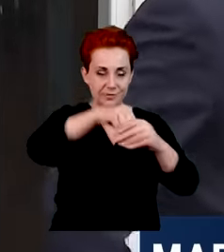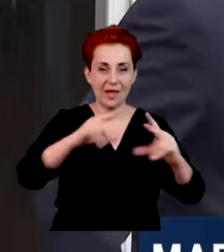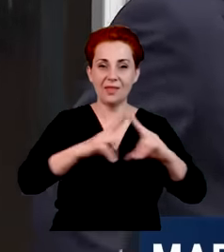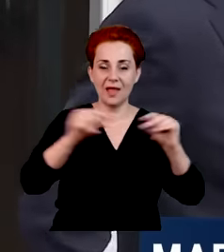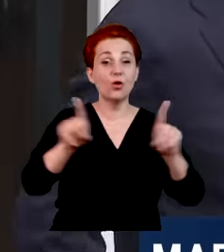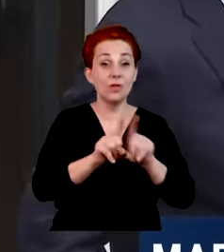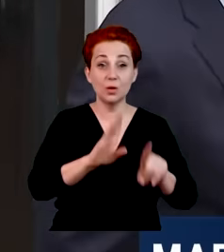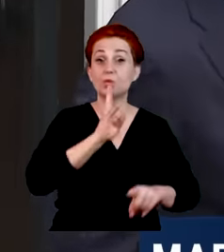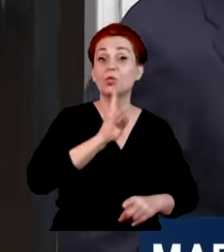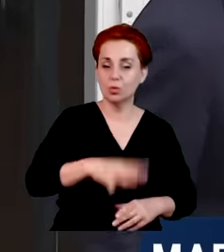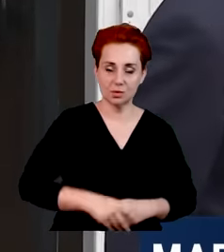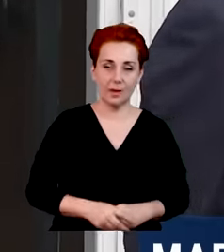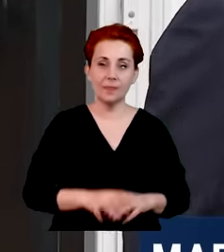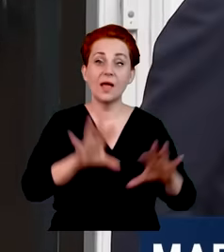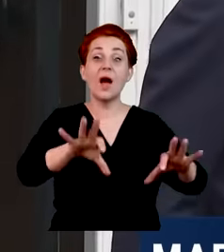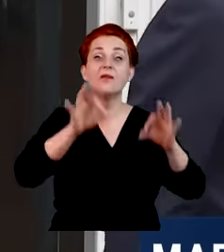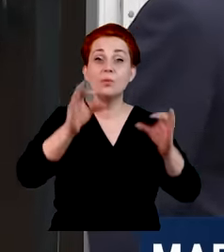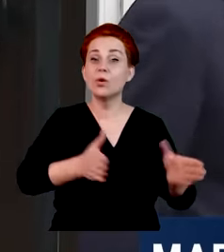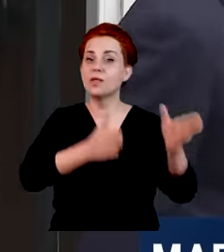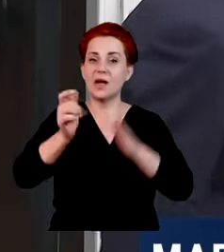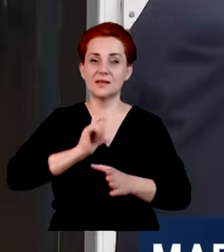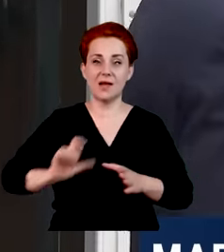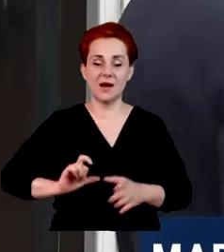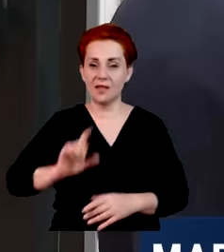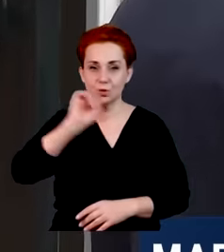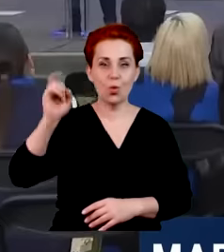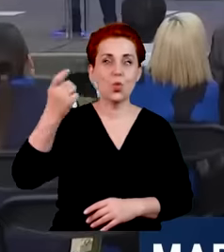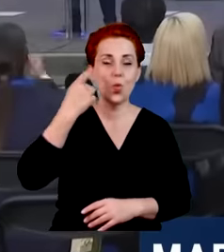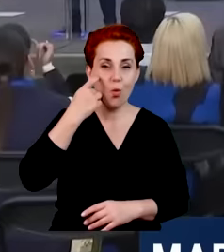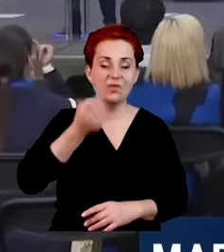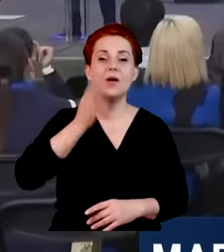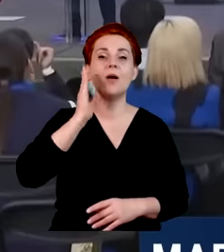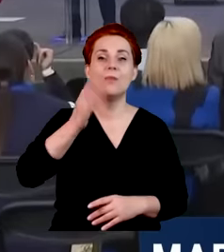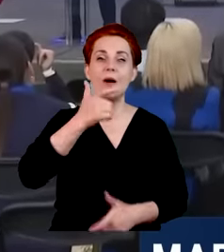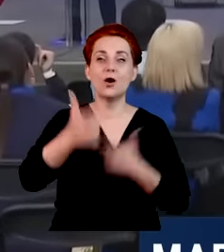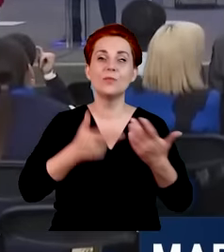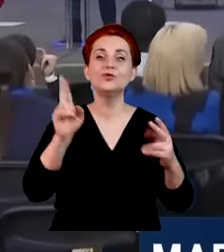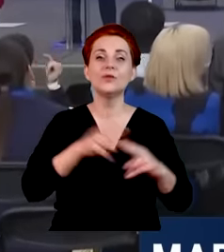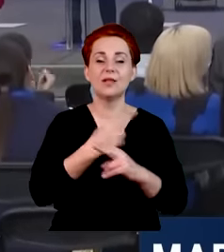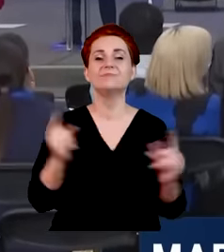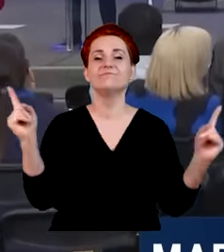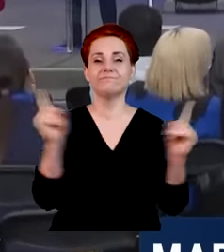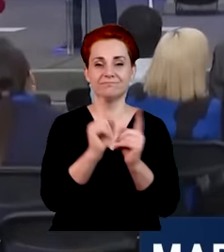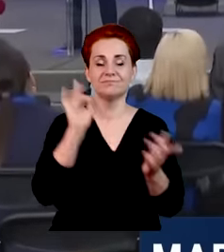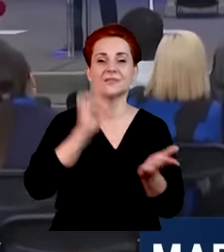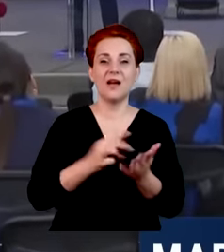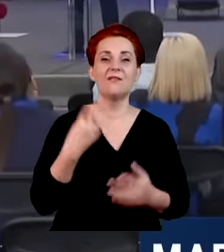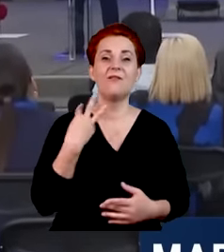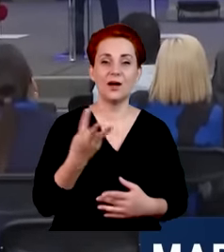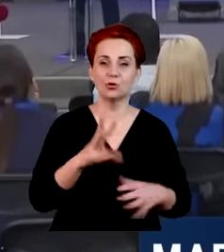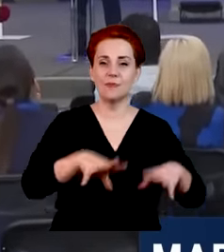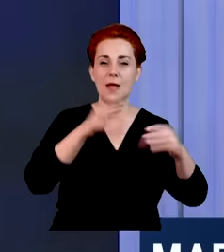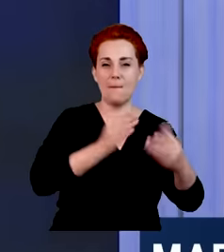Zjednoczonych wybór następnego sekretarza generalnego ma zostać dokonany na szczycie w Waszyngtonie w pierwszej połowie lipca